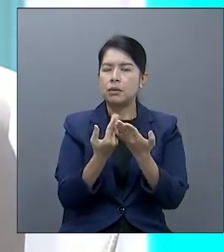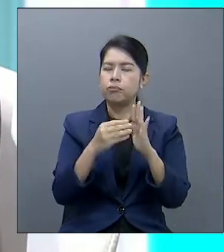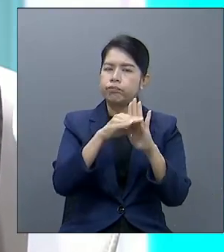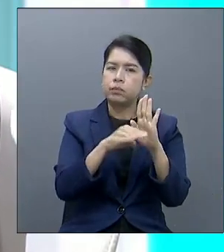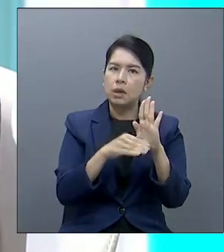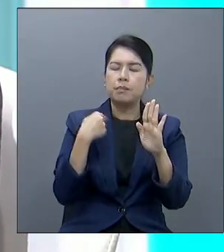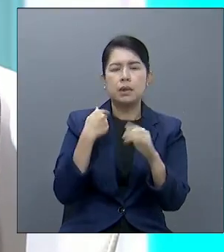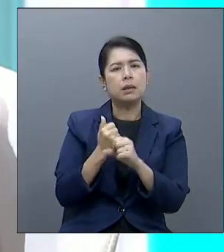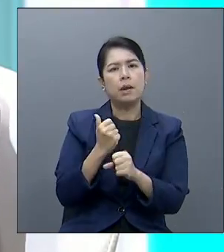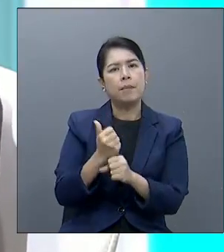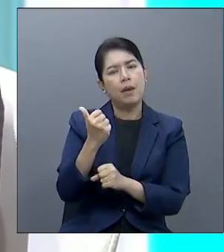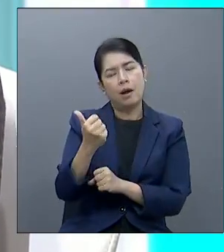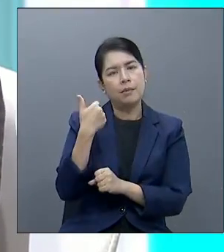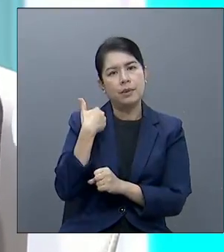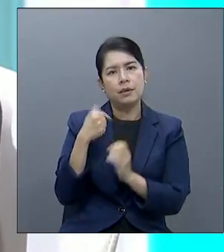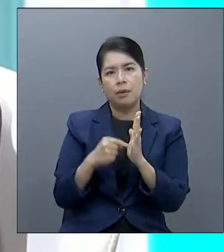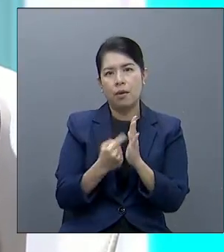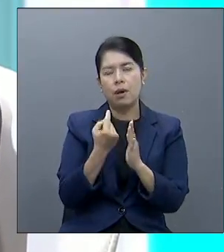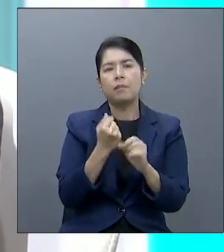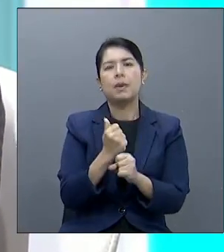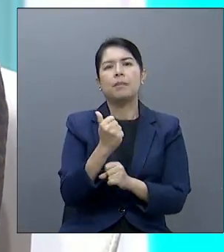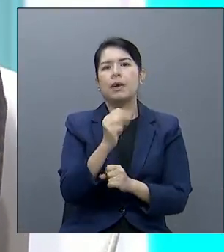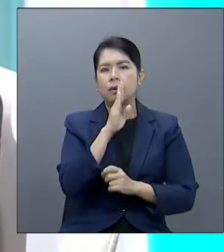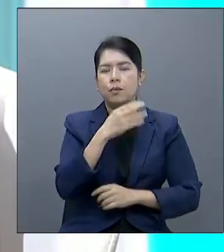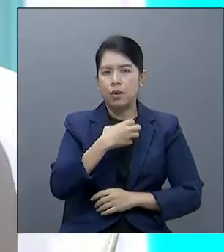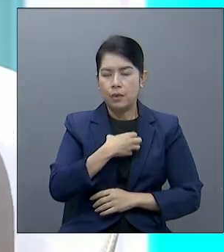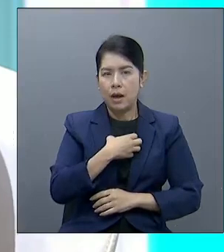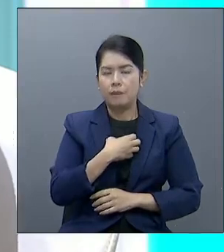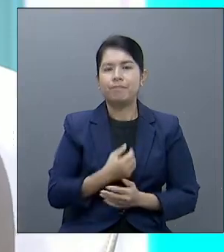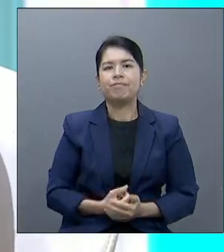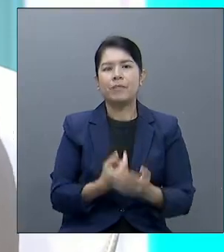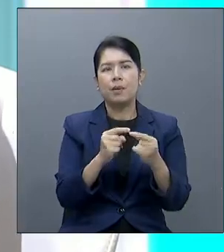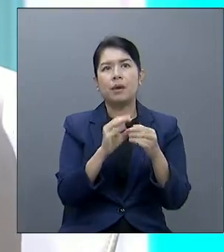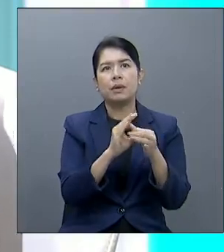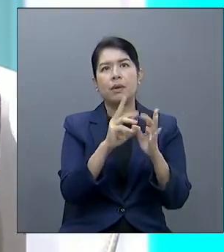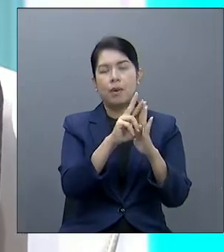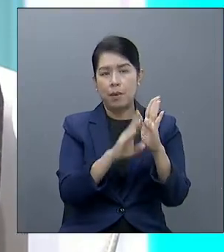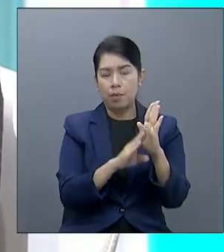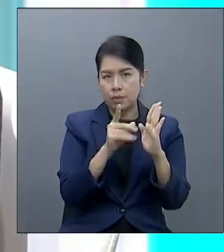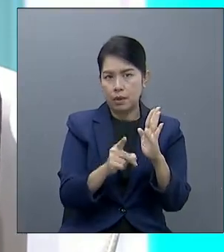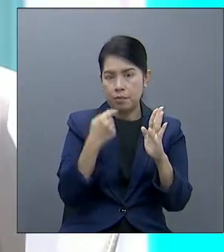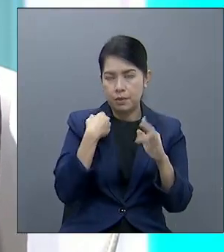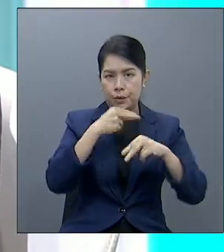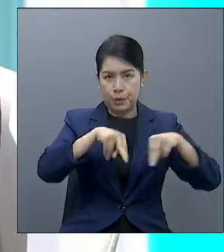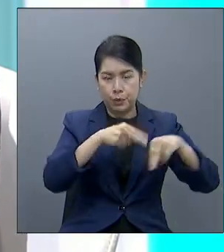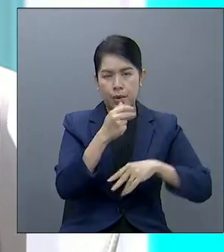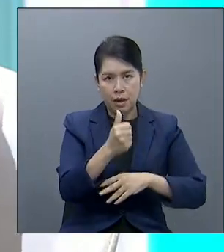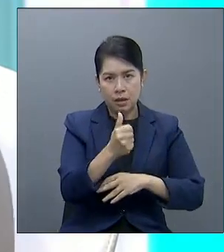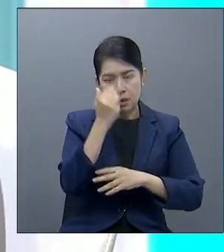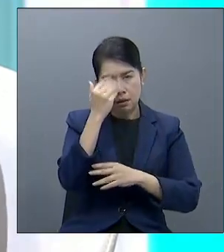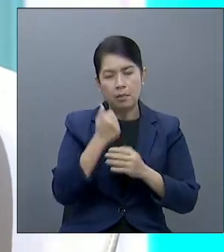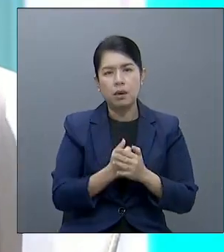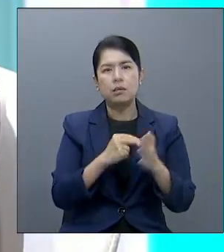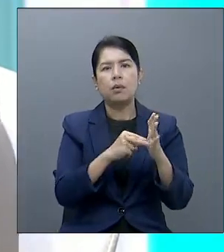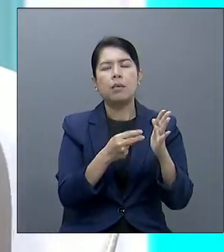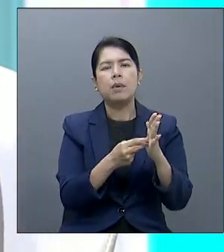เกิดได้หมดมันนำร่องในทุกเรื่องถ้าเราตั้งใจจะทำนะ คะ แต่ว่าระบบมันต้องเอื้อไม่ใช่ว่าแบบเป็นความแบบมีอ